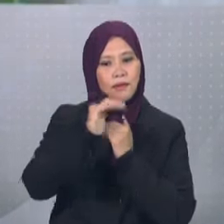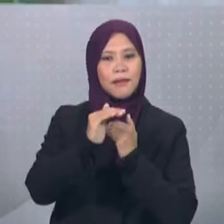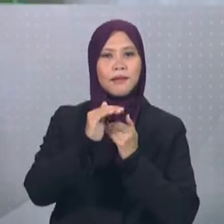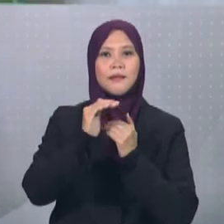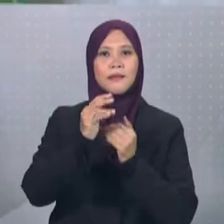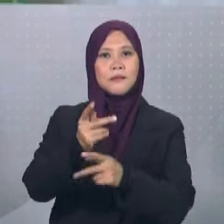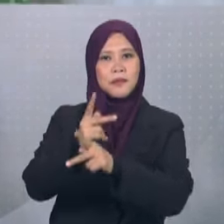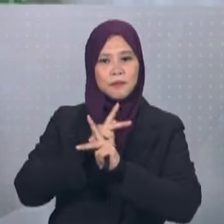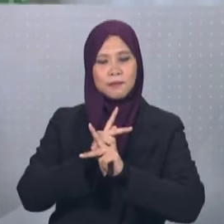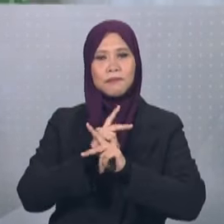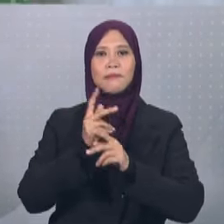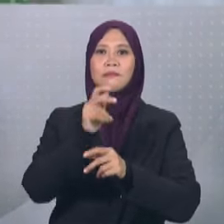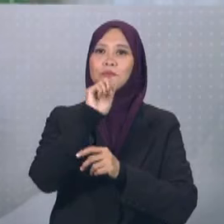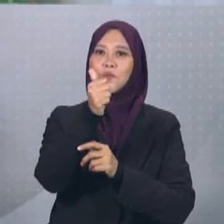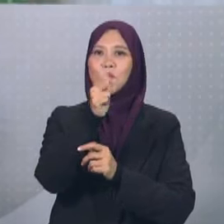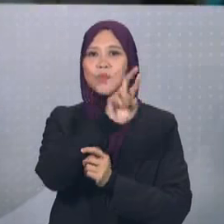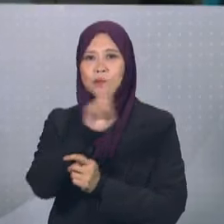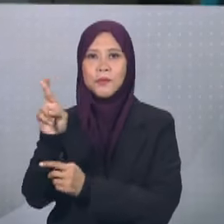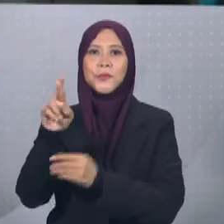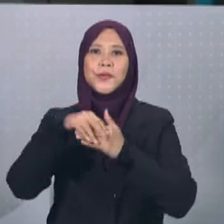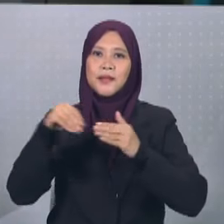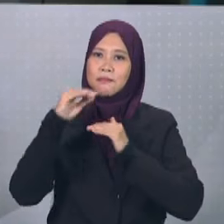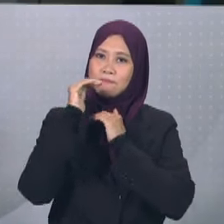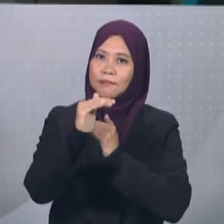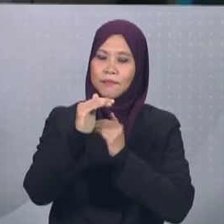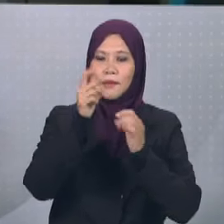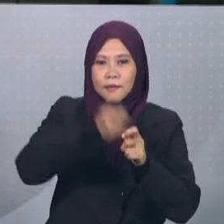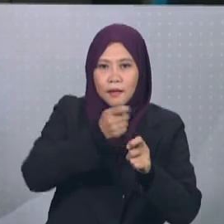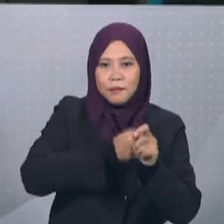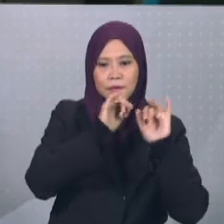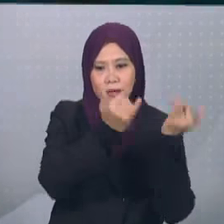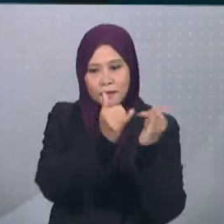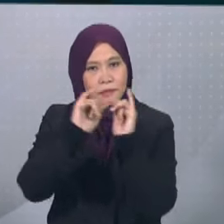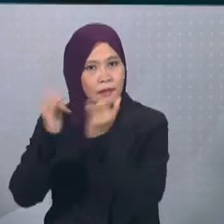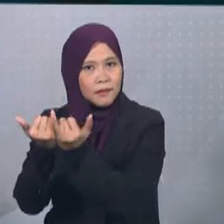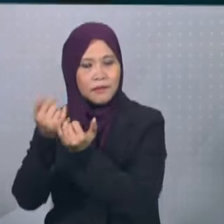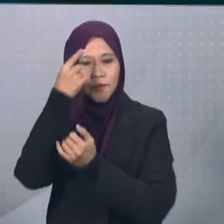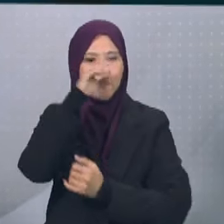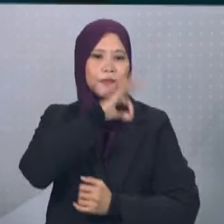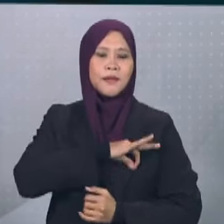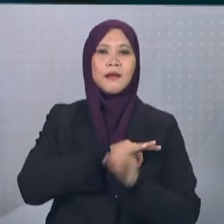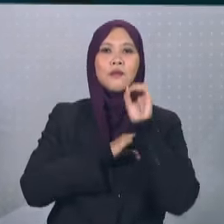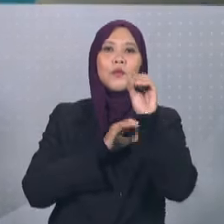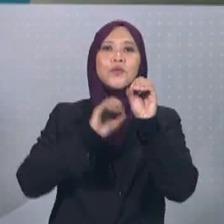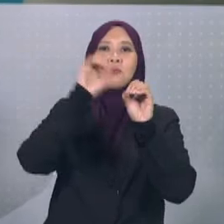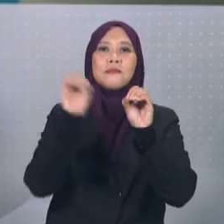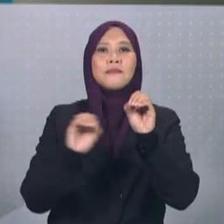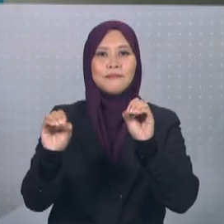maksimum pinjaman sebanyak RM10,000 setiap syarikat pada kadar faedah